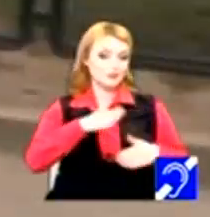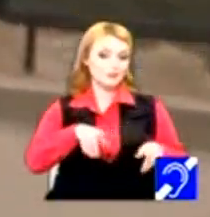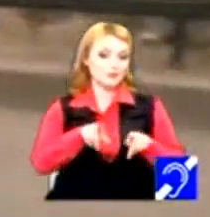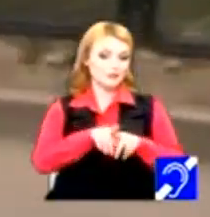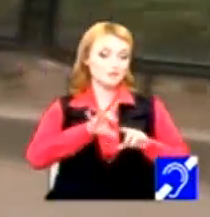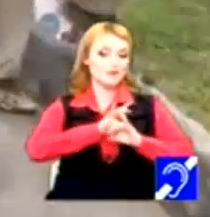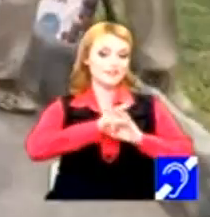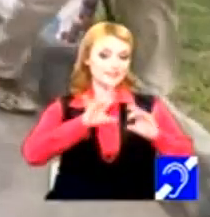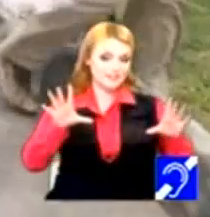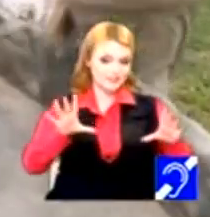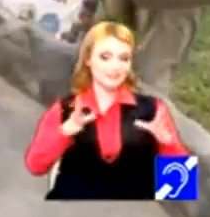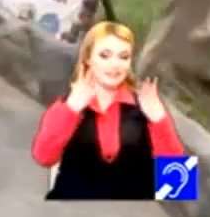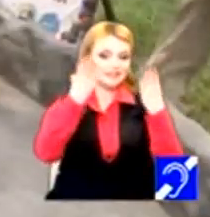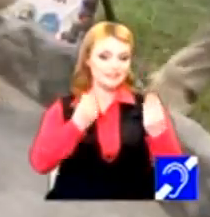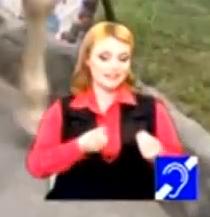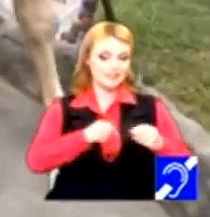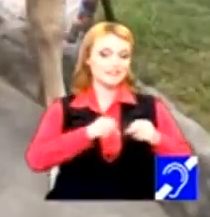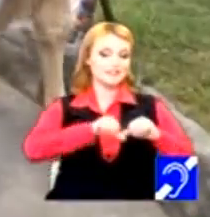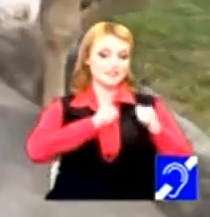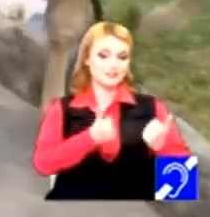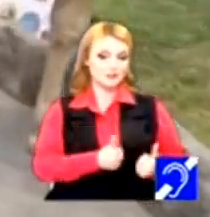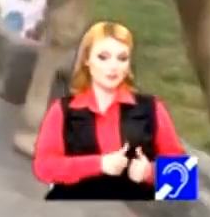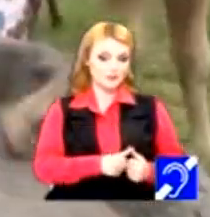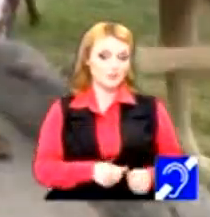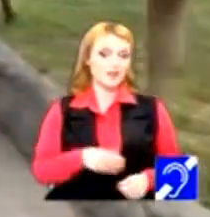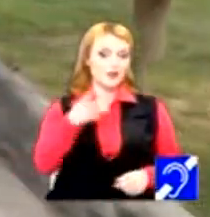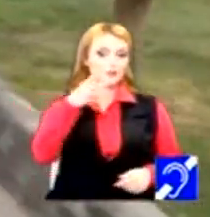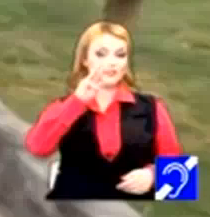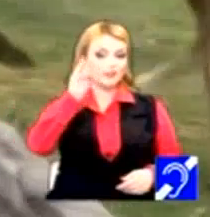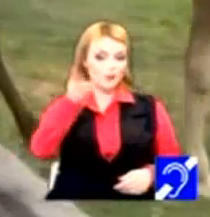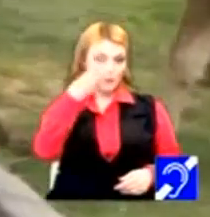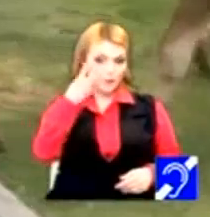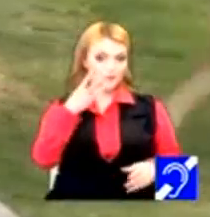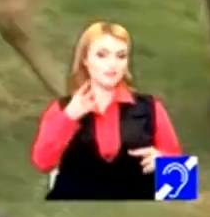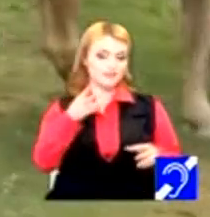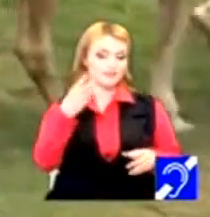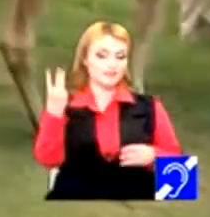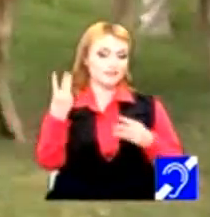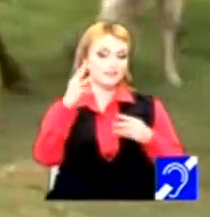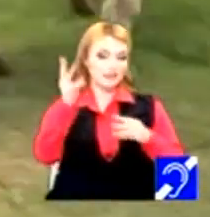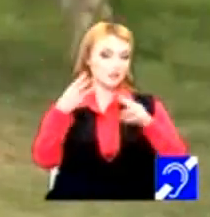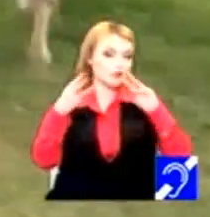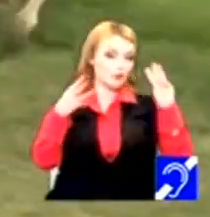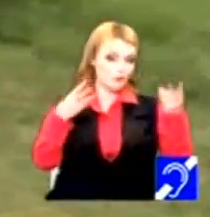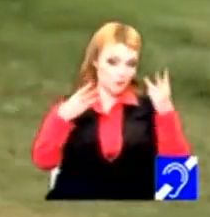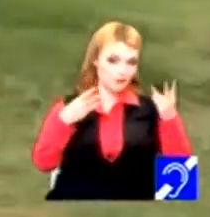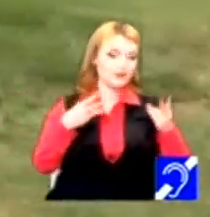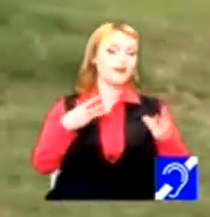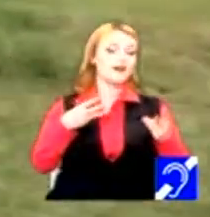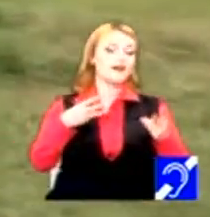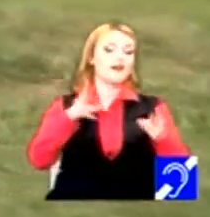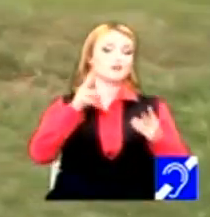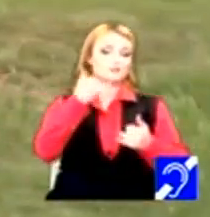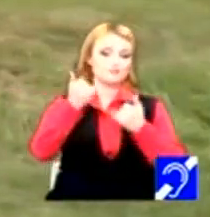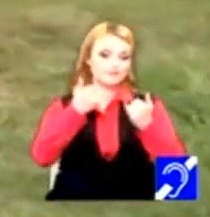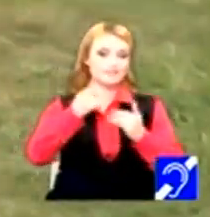sărbătoarea iubirii, Sfântul Valentin. Isis și Osiris au 3 ani, iar îngrijitorii speră că acum, după ce s-au căsătorit,